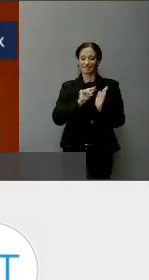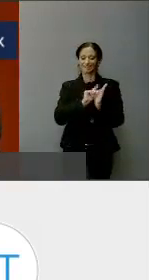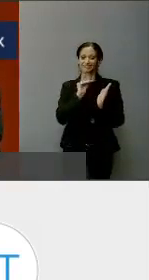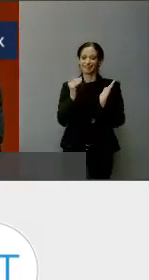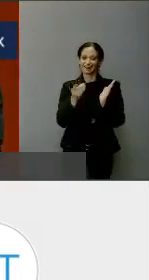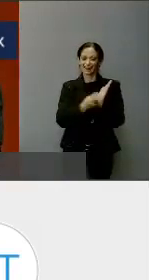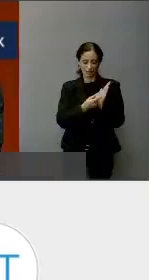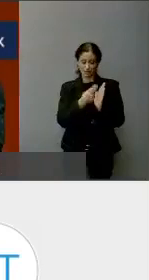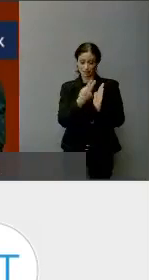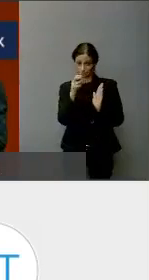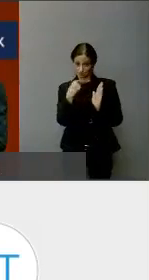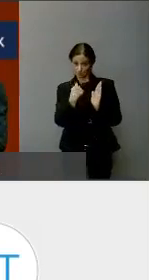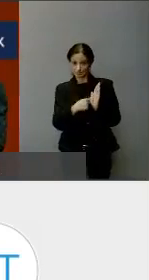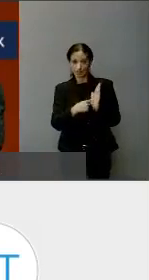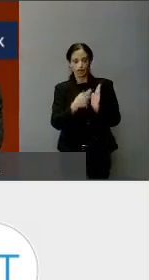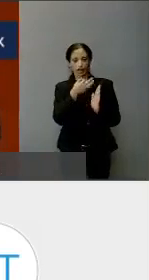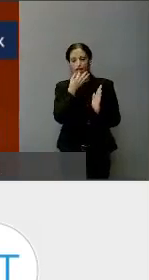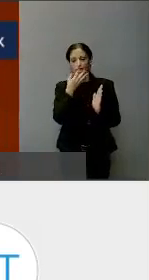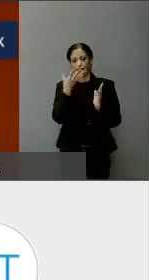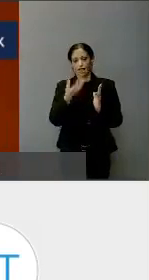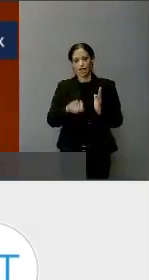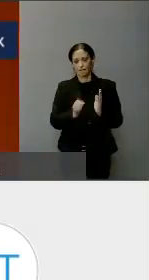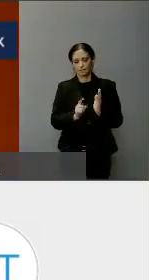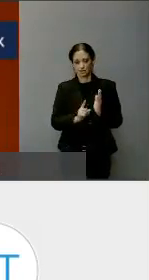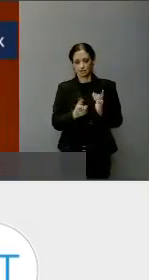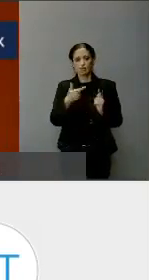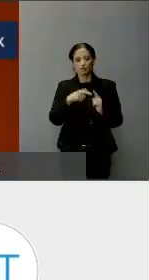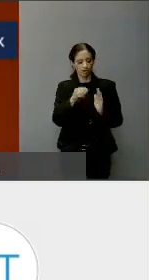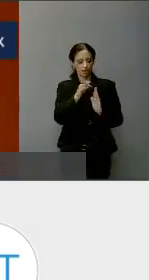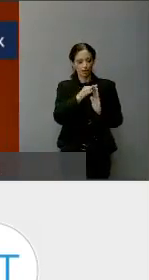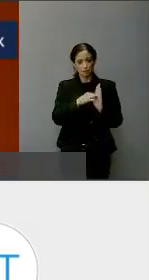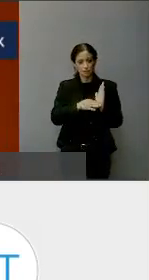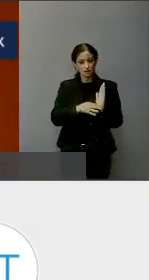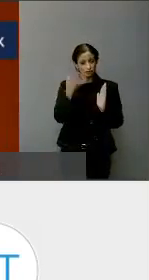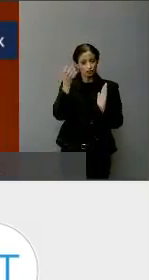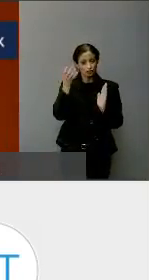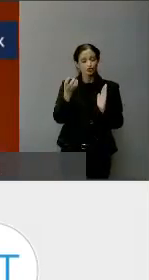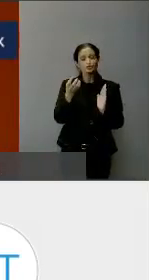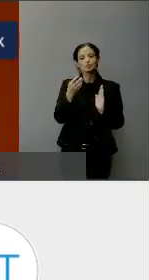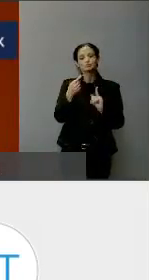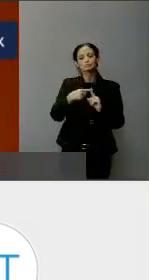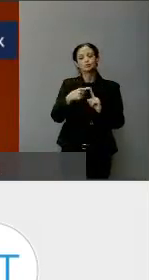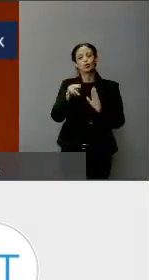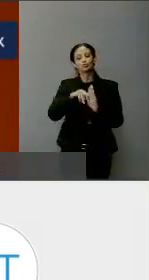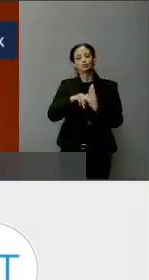in contrasto con i principi e alle norme del put